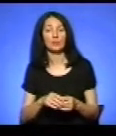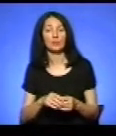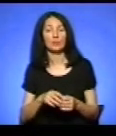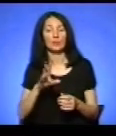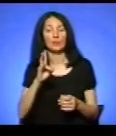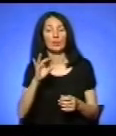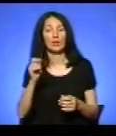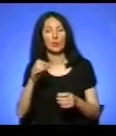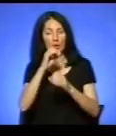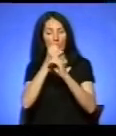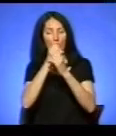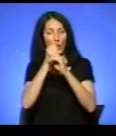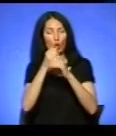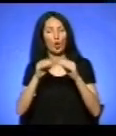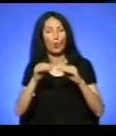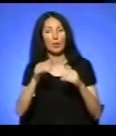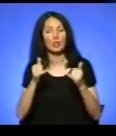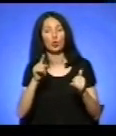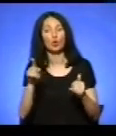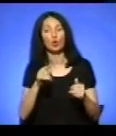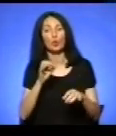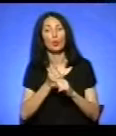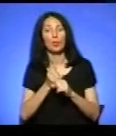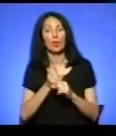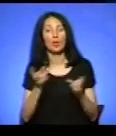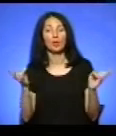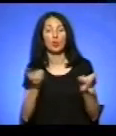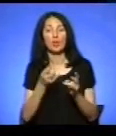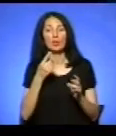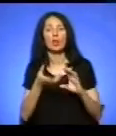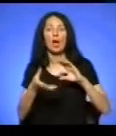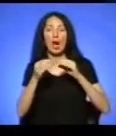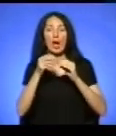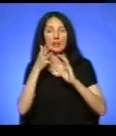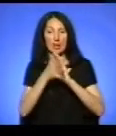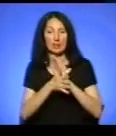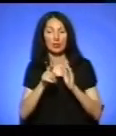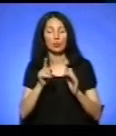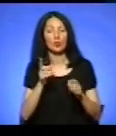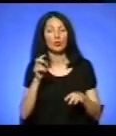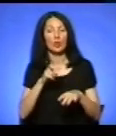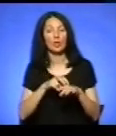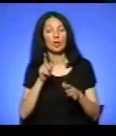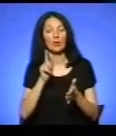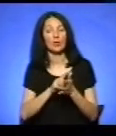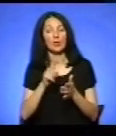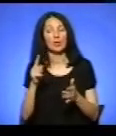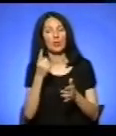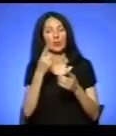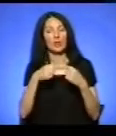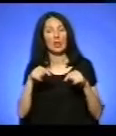набір лабораторного обладнання для того, щоб проводити необхідні аналізи. Тому що лікар повинен на первинній